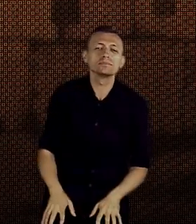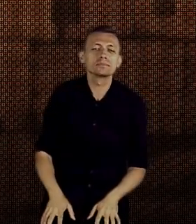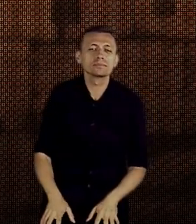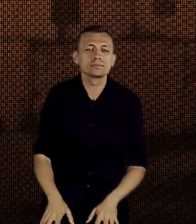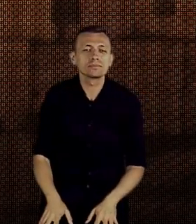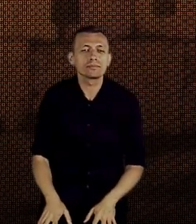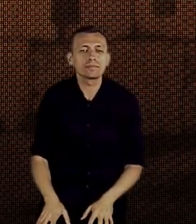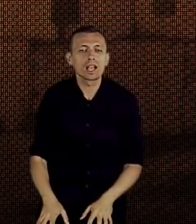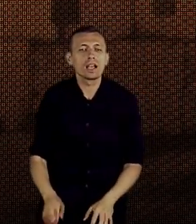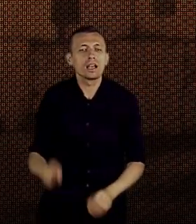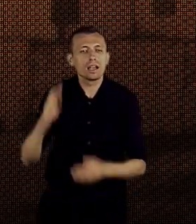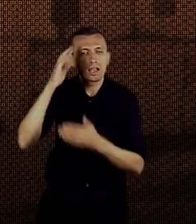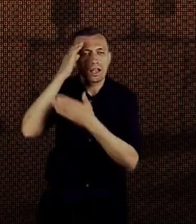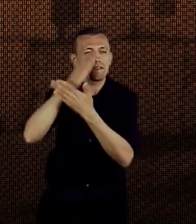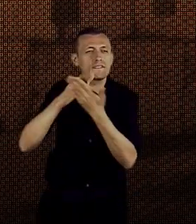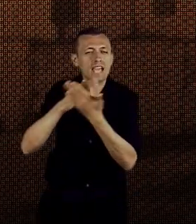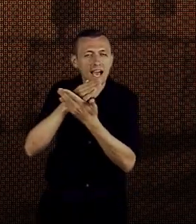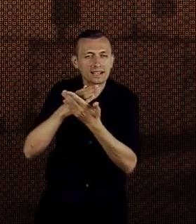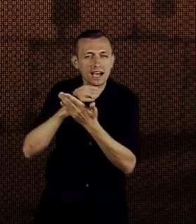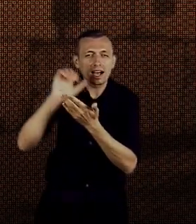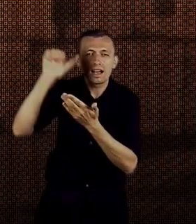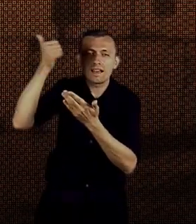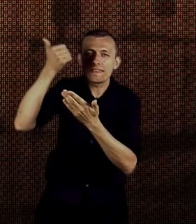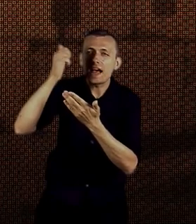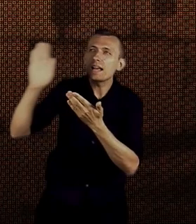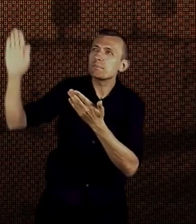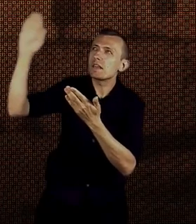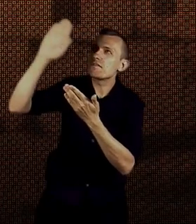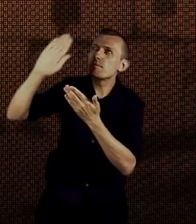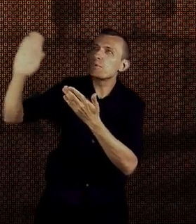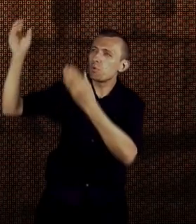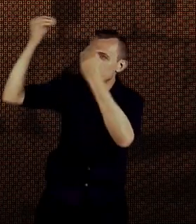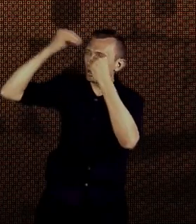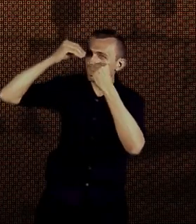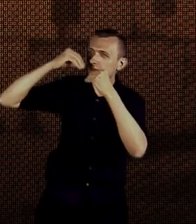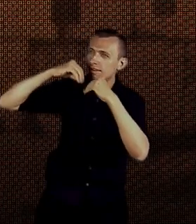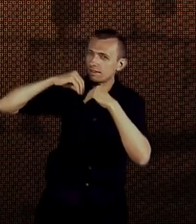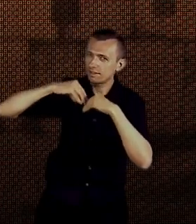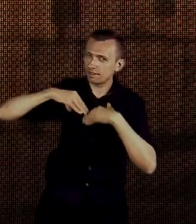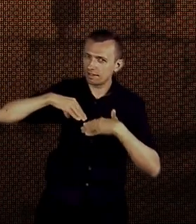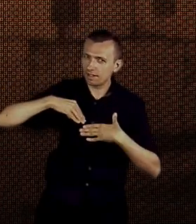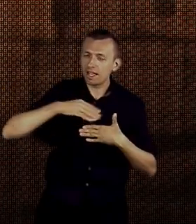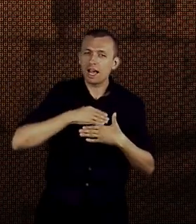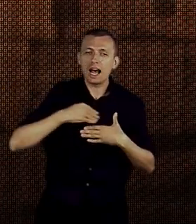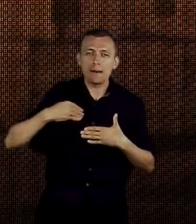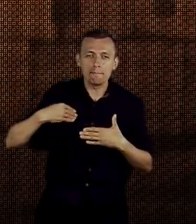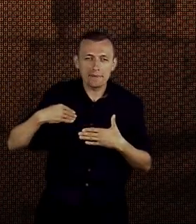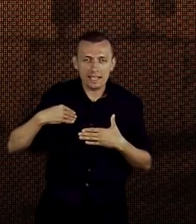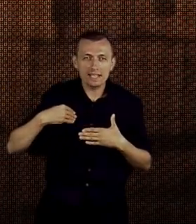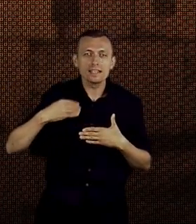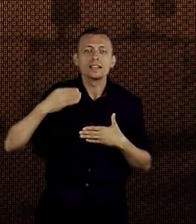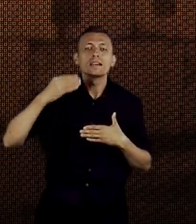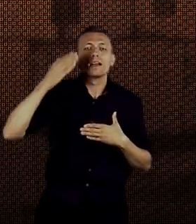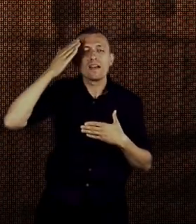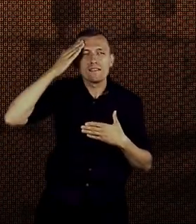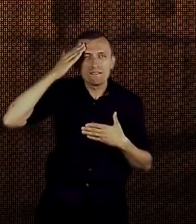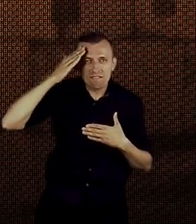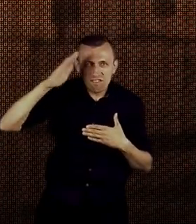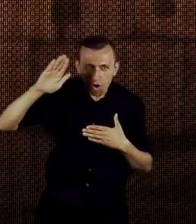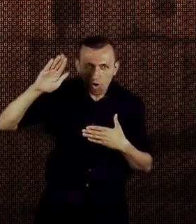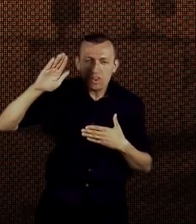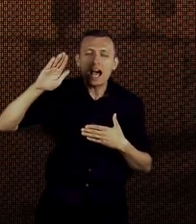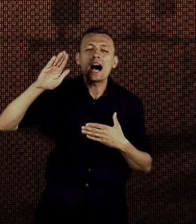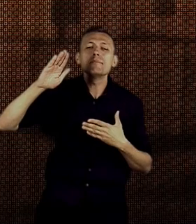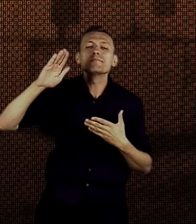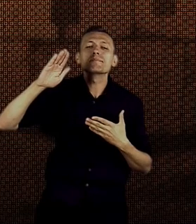od nas. A dla nas jest świadomym wyborem, aby zaufać w Boże obietnice, które